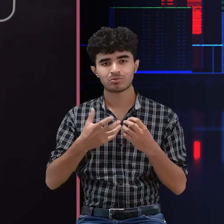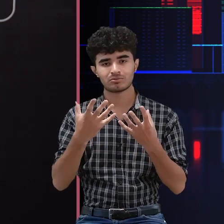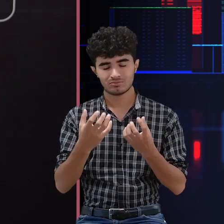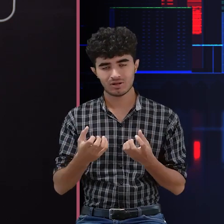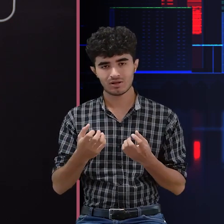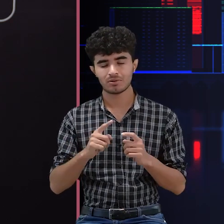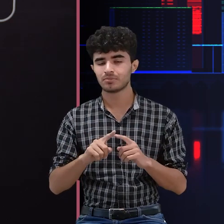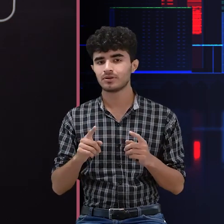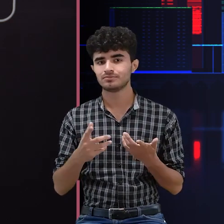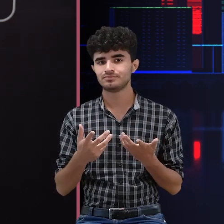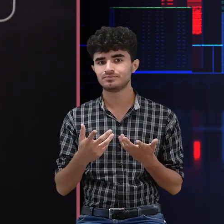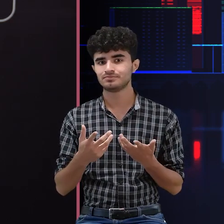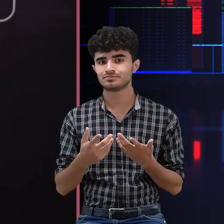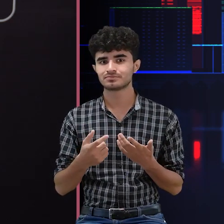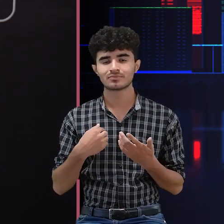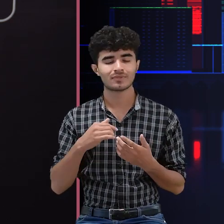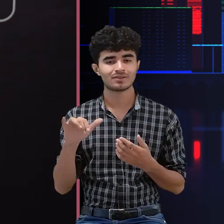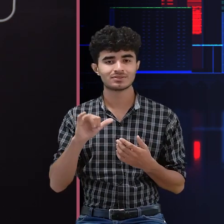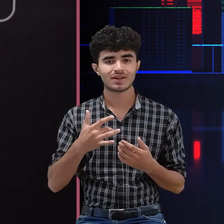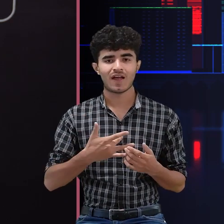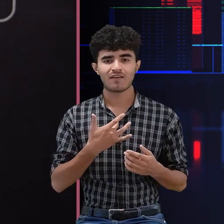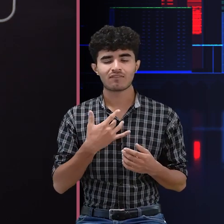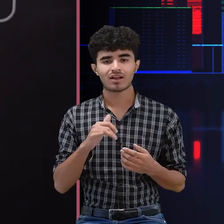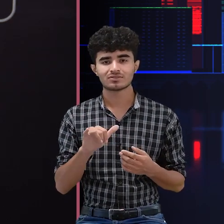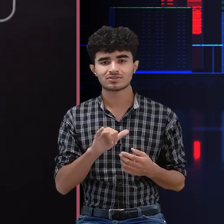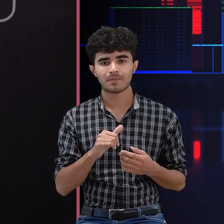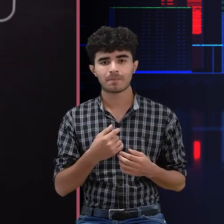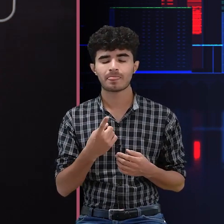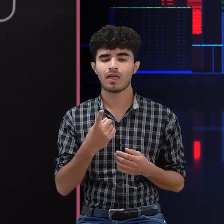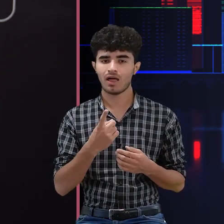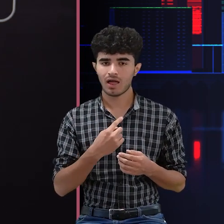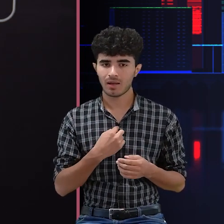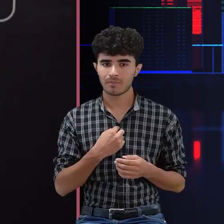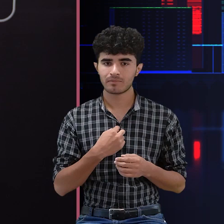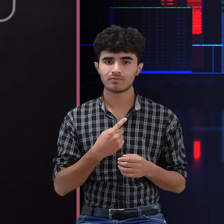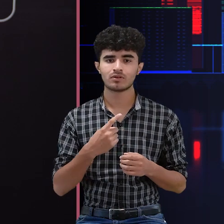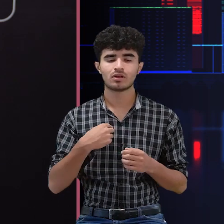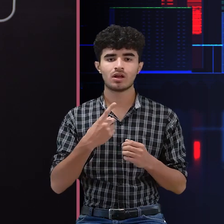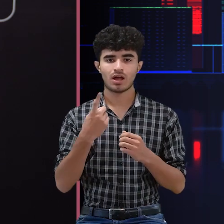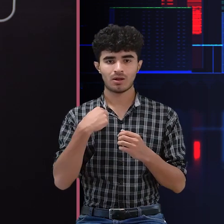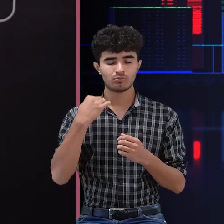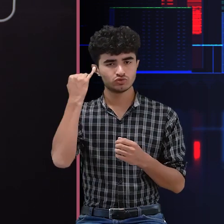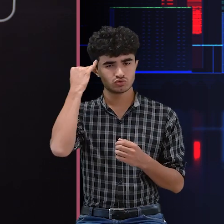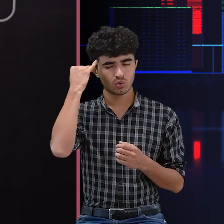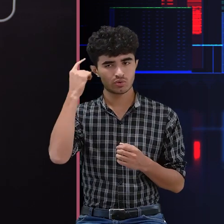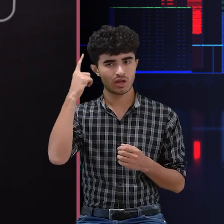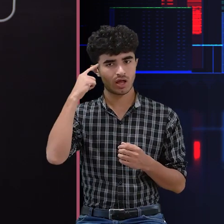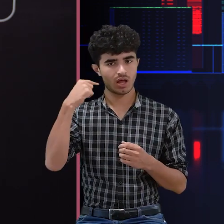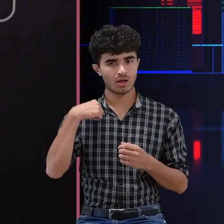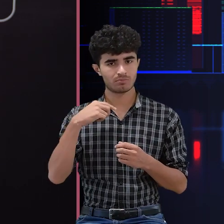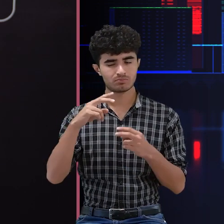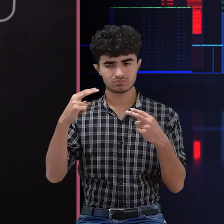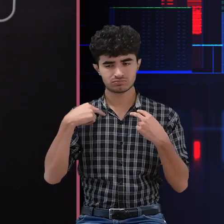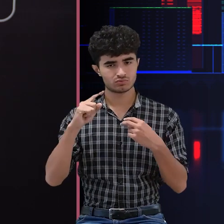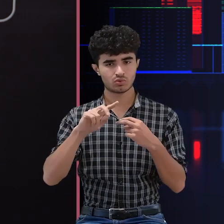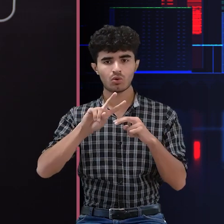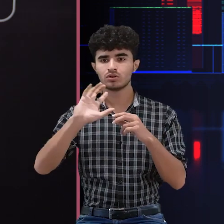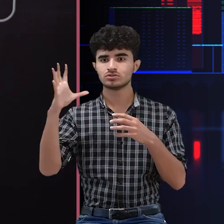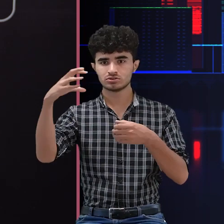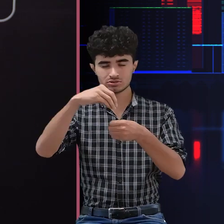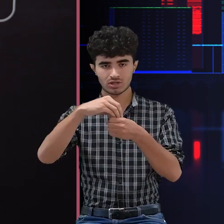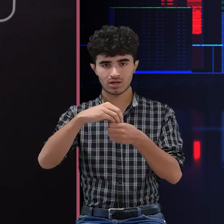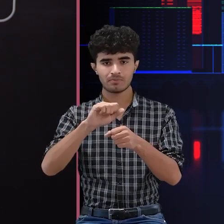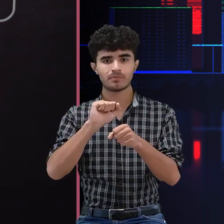مشکلات بھی آتی ہیں، مگر یہ لگتا ہے کہ آپ صرف اور صرف اپنے بارے میں نہیں سوچ رہے ہیں بلکہ